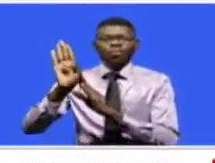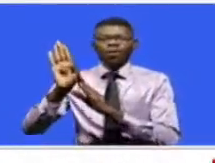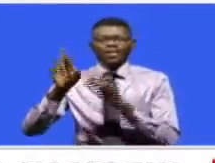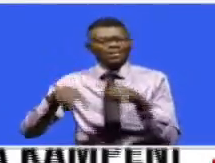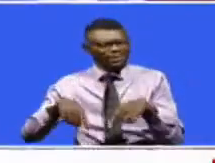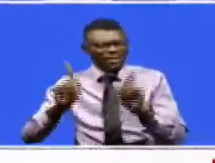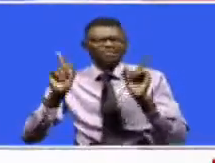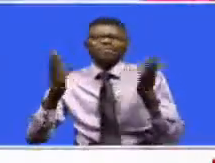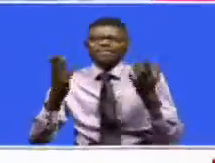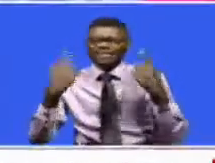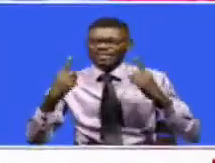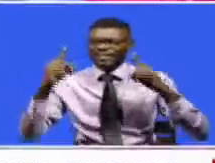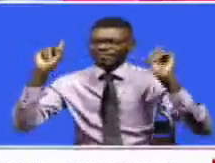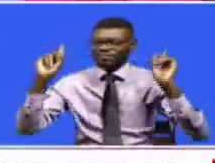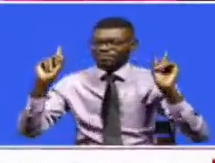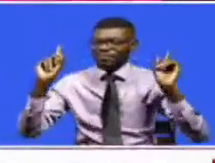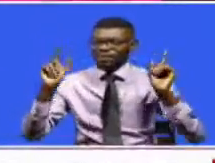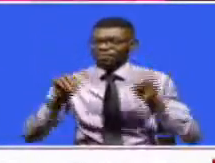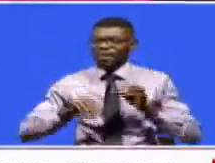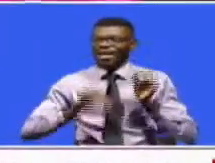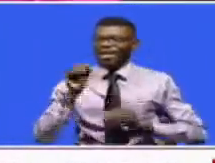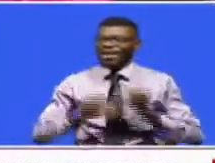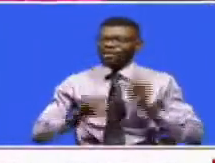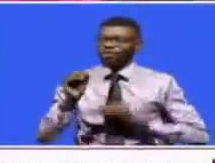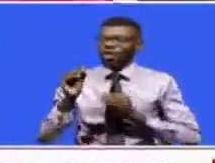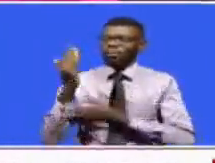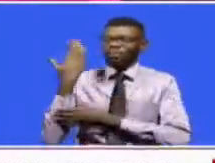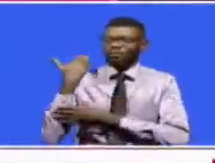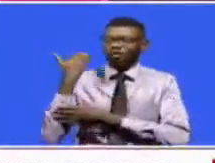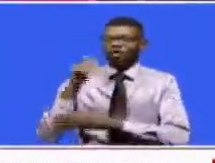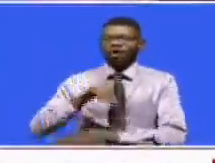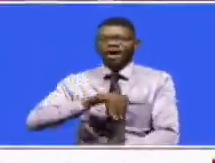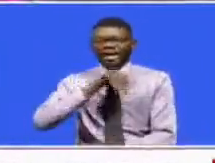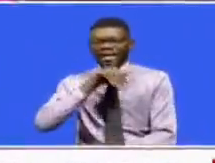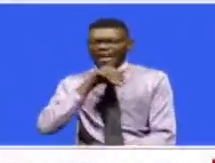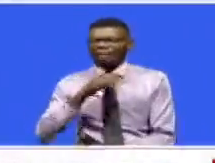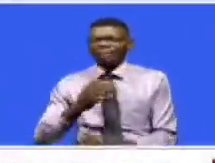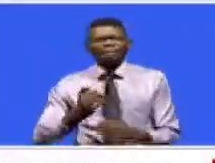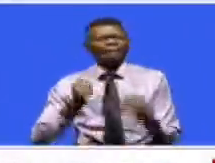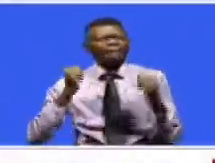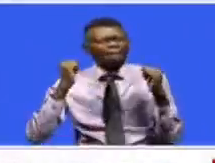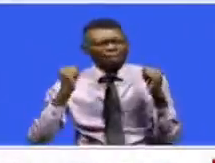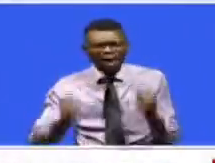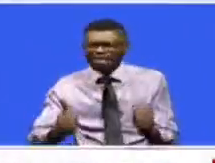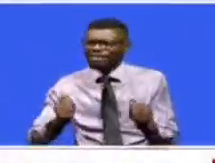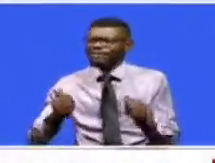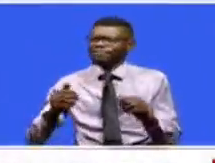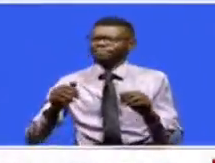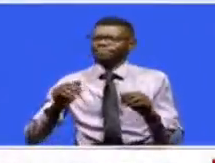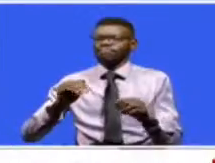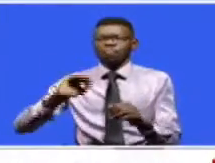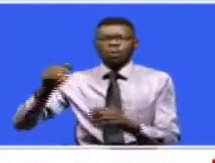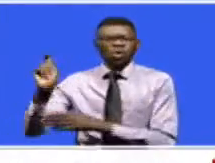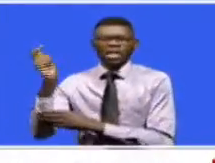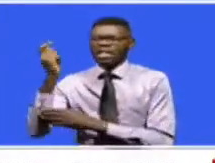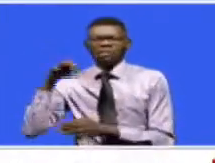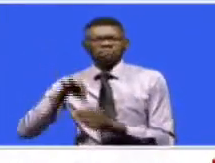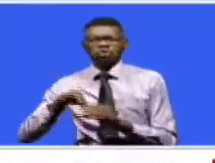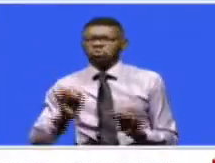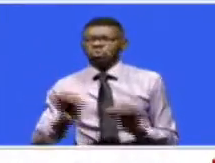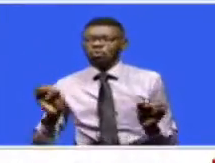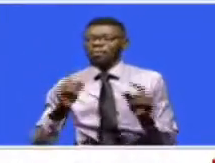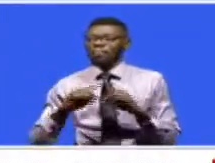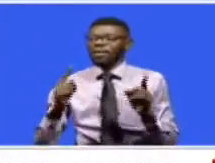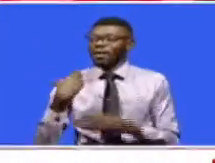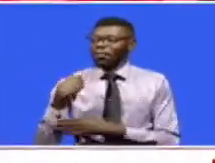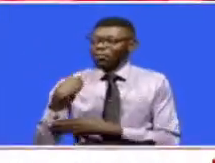watu wakubwa. Katika chaguzi za awali, Odinga amekuwa na wakati mgumu sana kujinadi mlimani, lakini siku za hivi